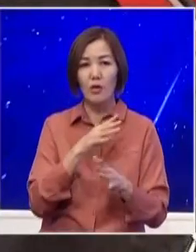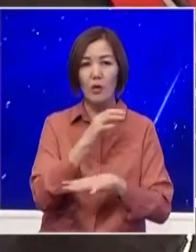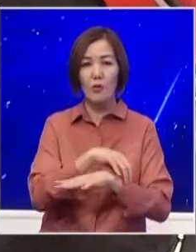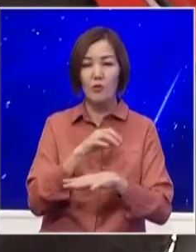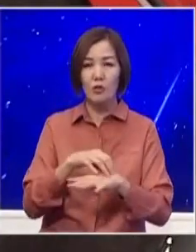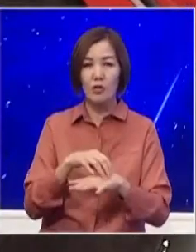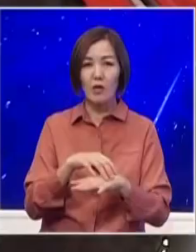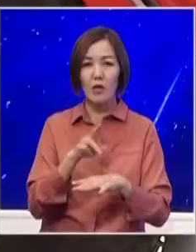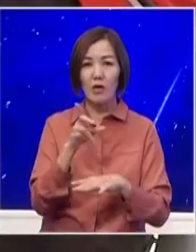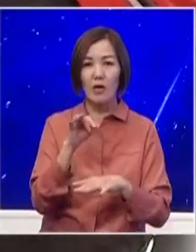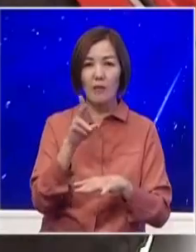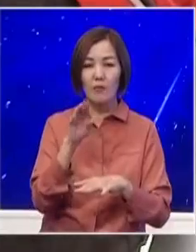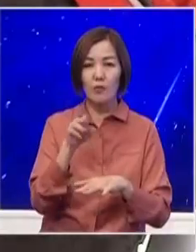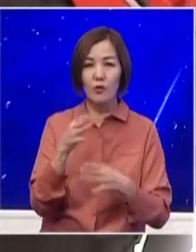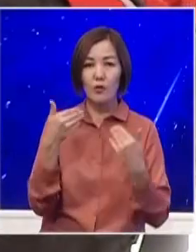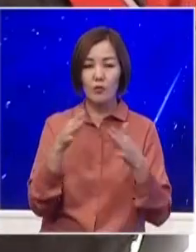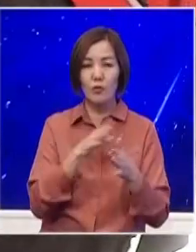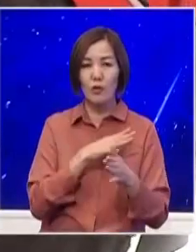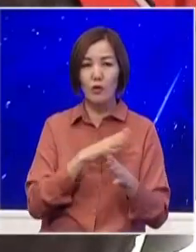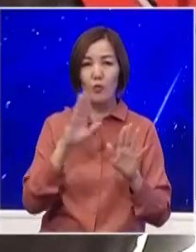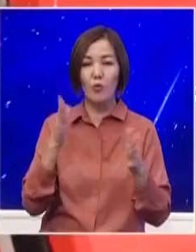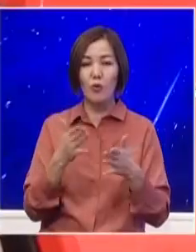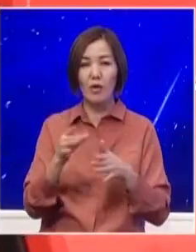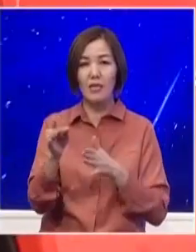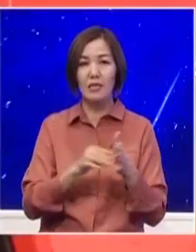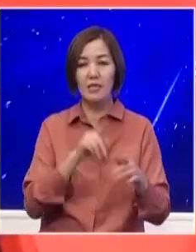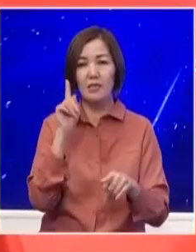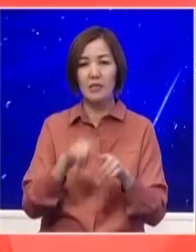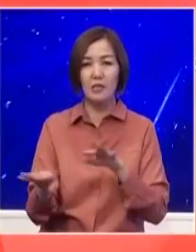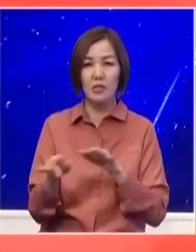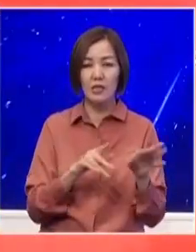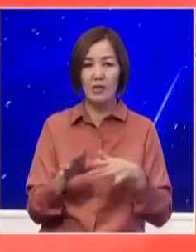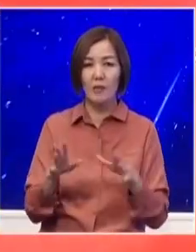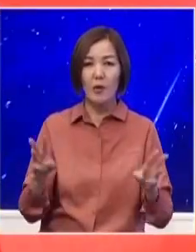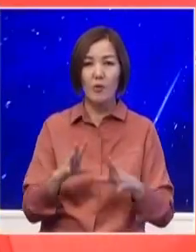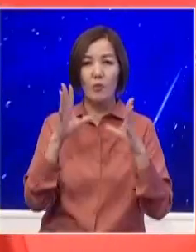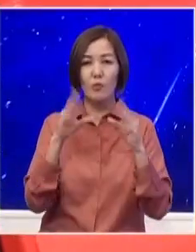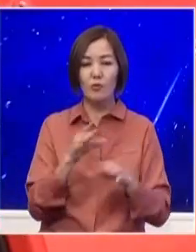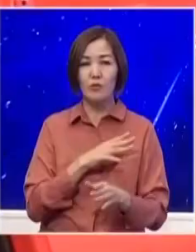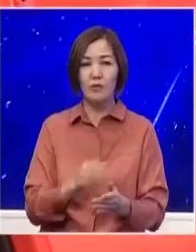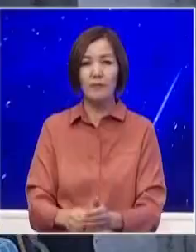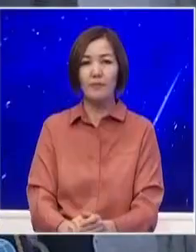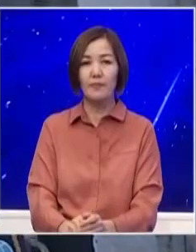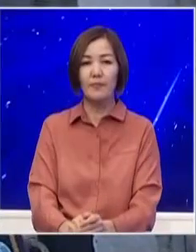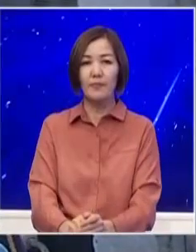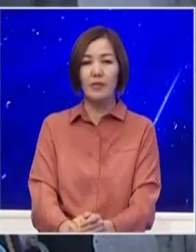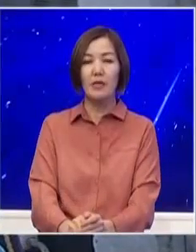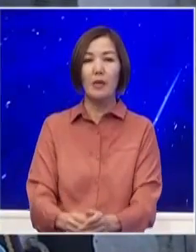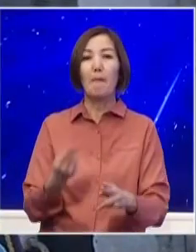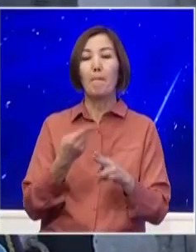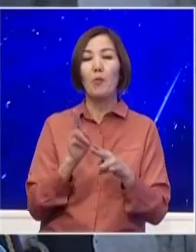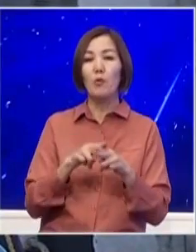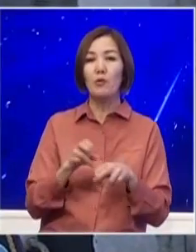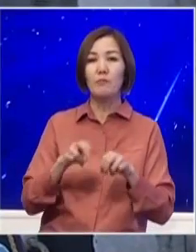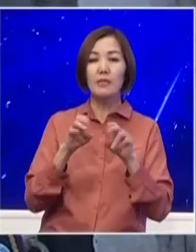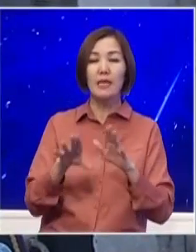Мәлік Ғабдуллин атындағы академиясының түлегі. Оқиға орнына тез жетіп, ширақ қимылдап өрт ошағын өшіреді. Бұл